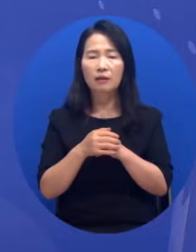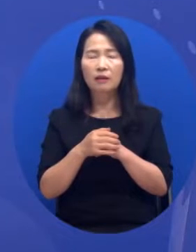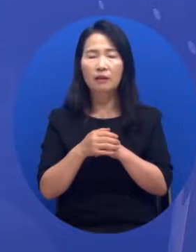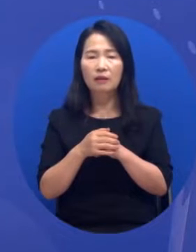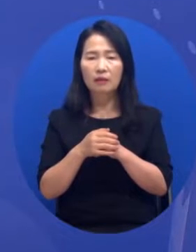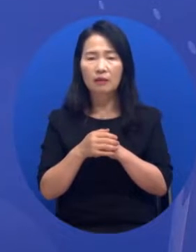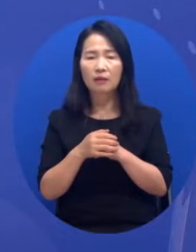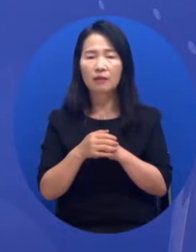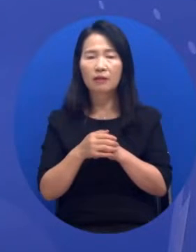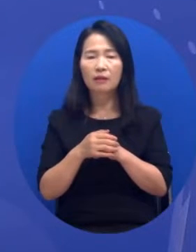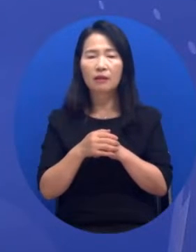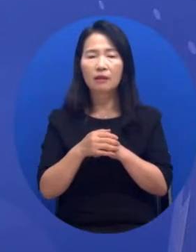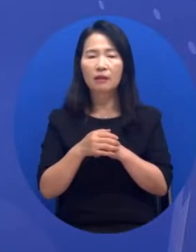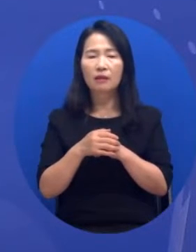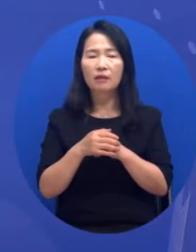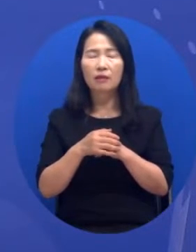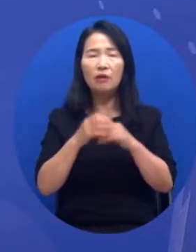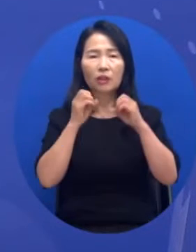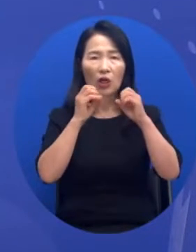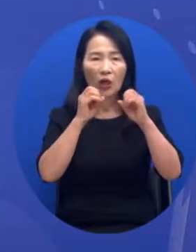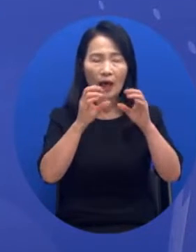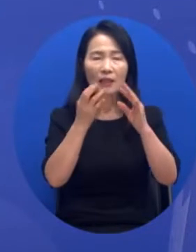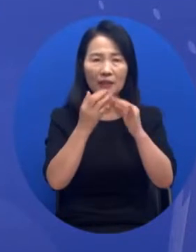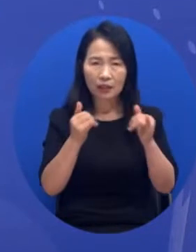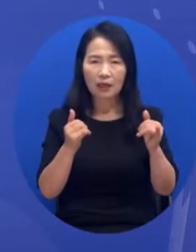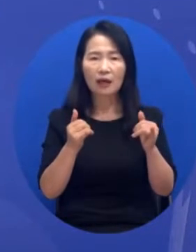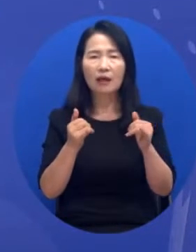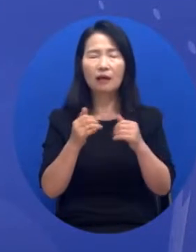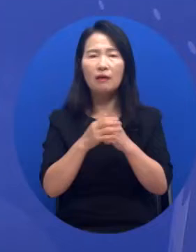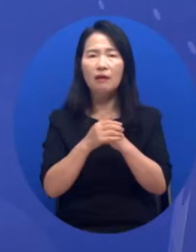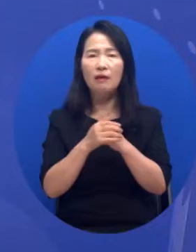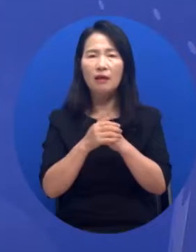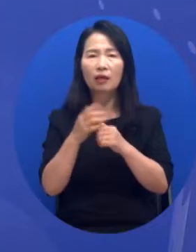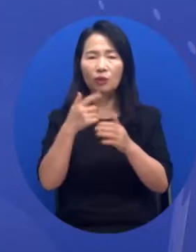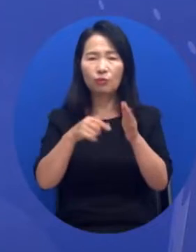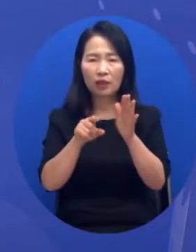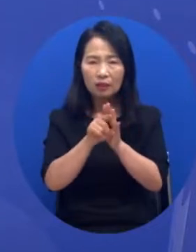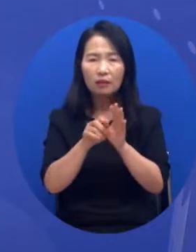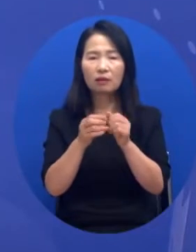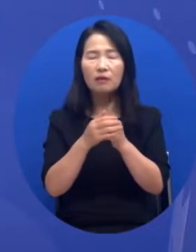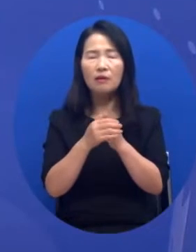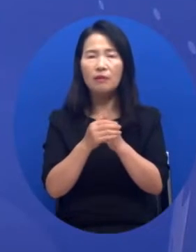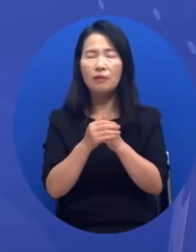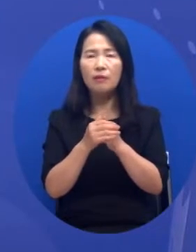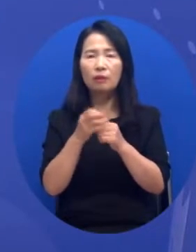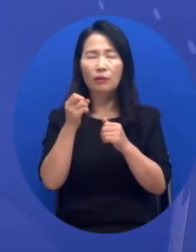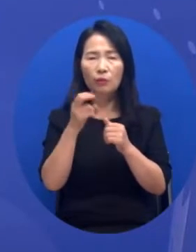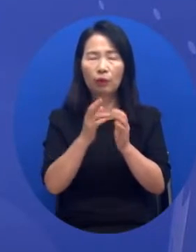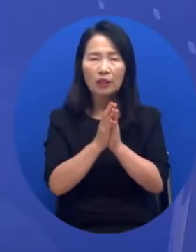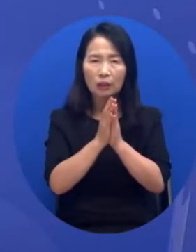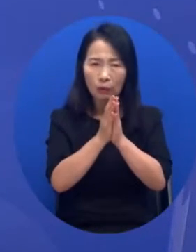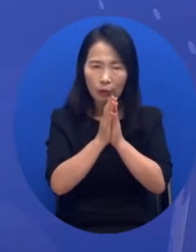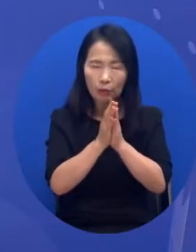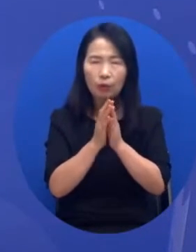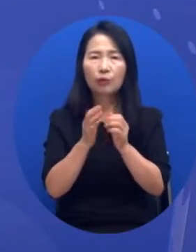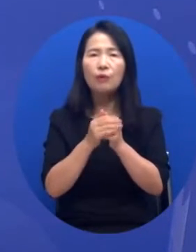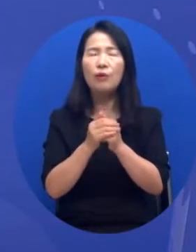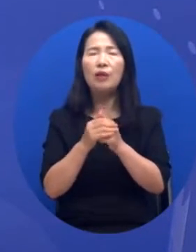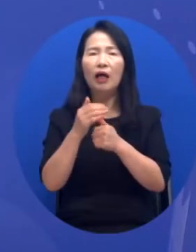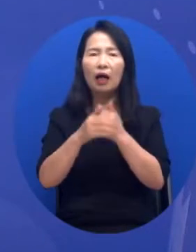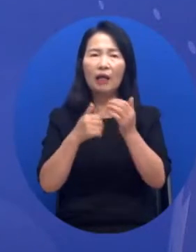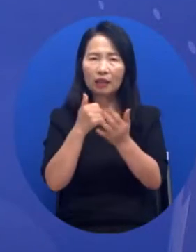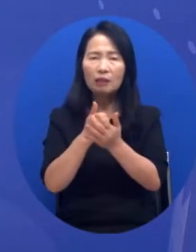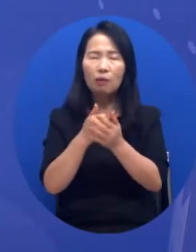예수 믿을 대상자하고 또 맡겨진 영혼을 위해서 꼭 주님 앞에 주님 임재 앞에 머물면서 기도하는 그래서 한가 더 친밀할 수